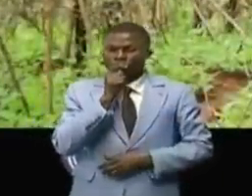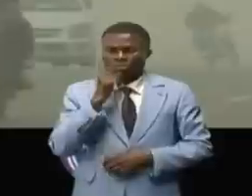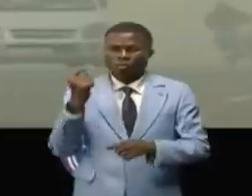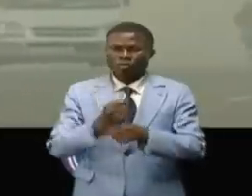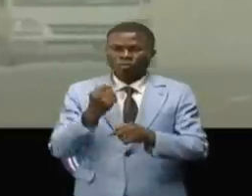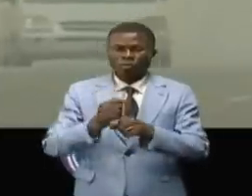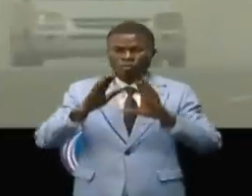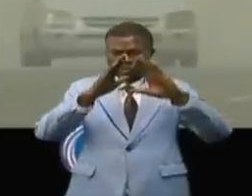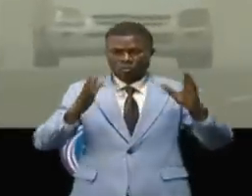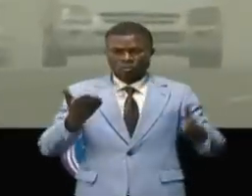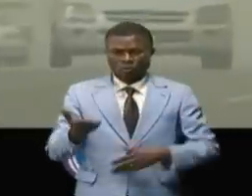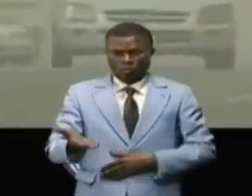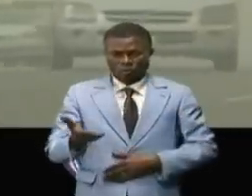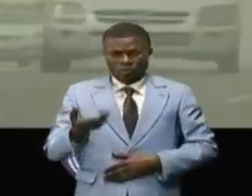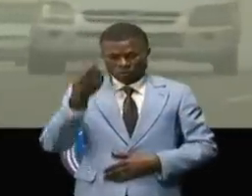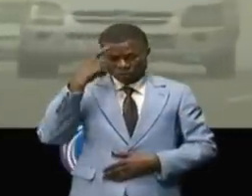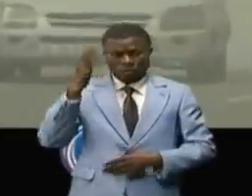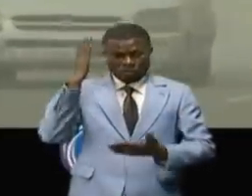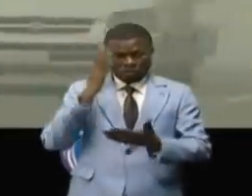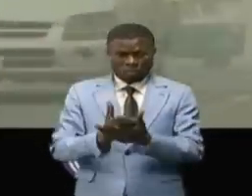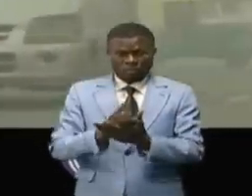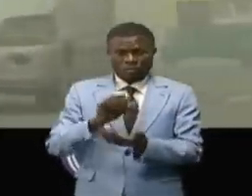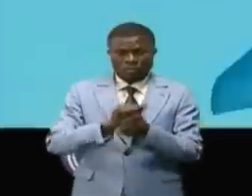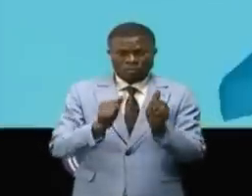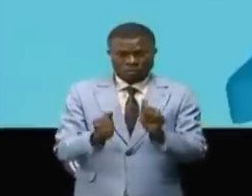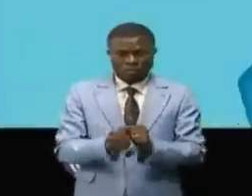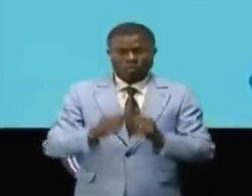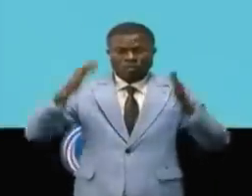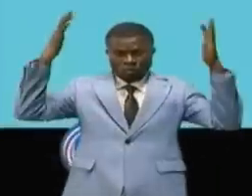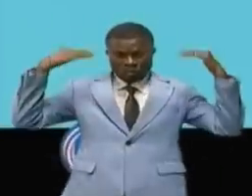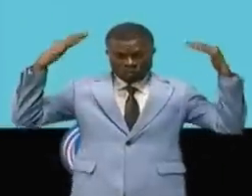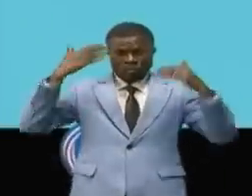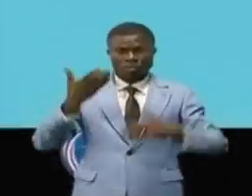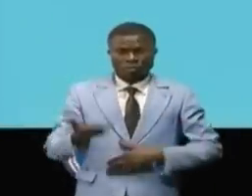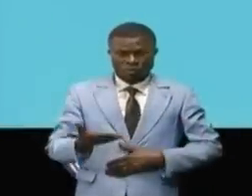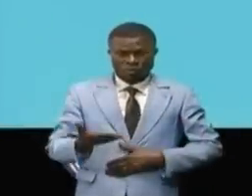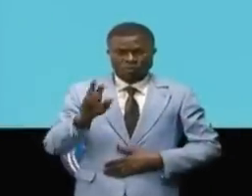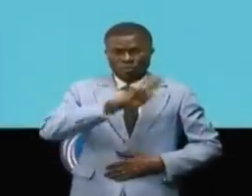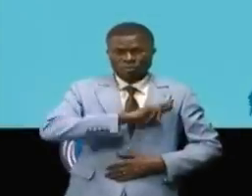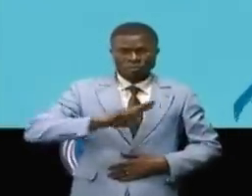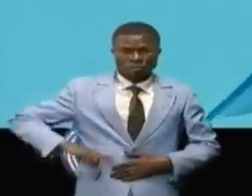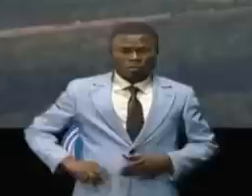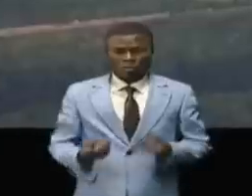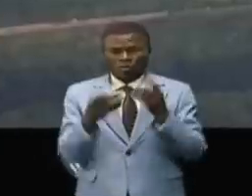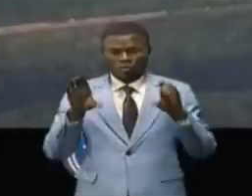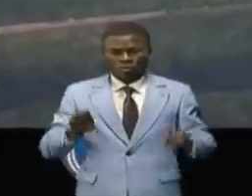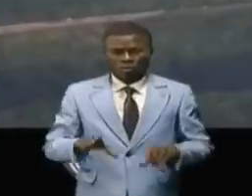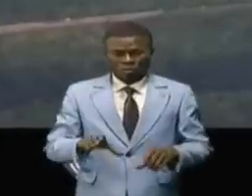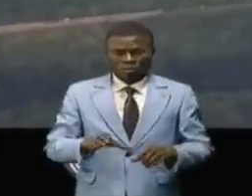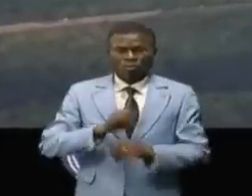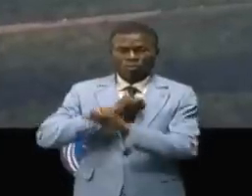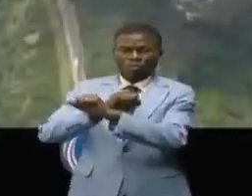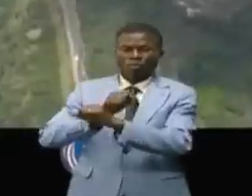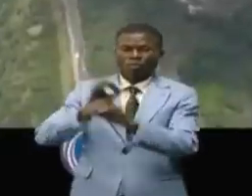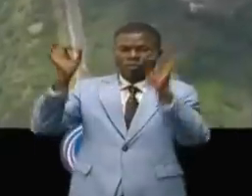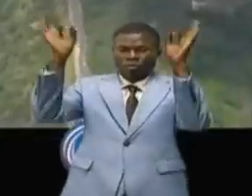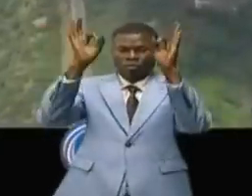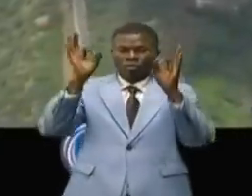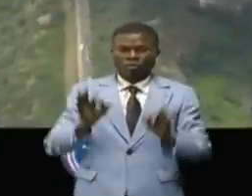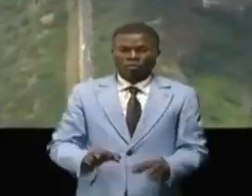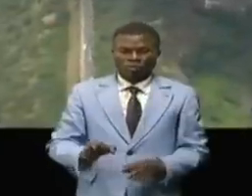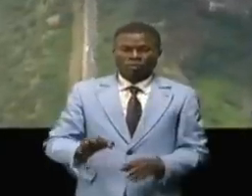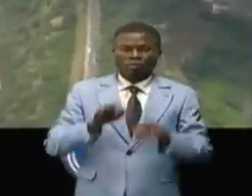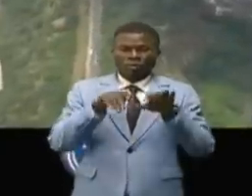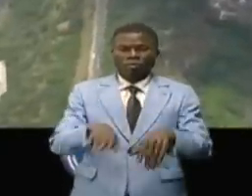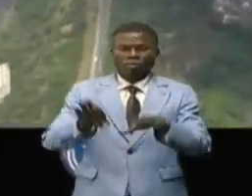ménagers pour faire face aux dérèglement climatique la RDC pays solution grâce à sa forêt tourbillon et son fleuve Congo